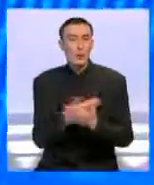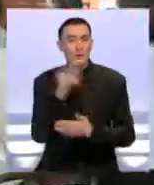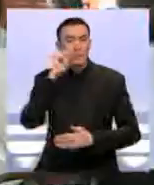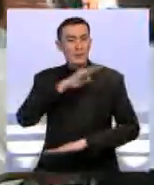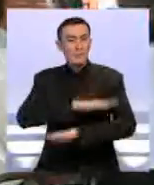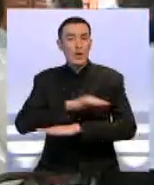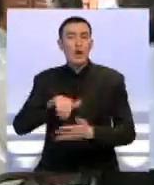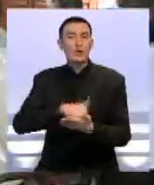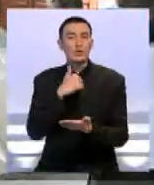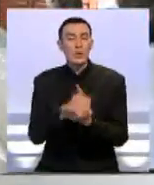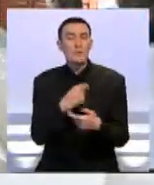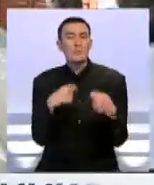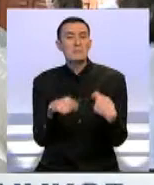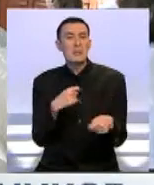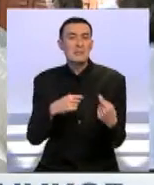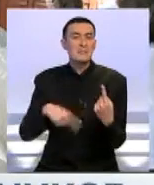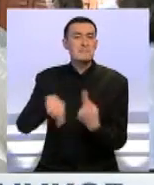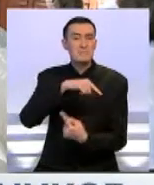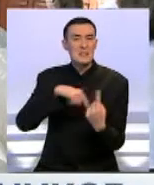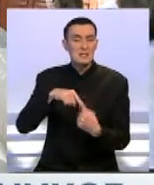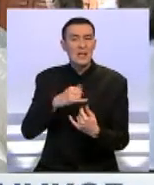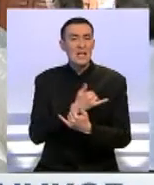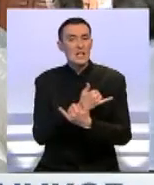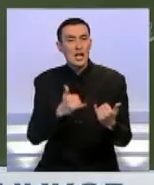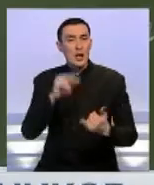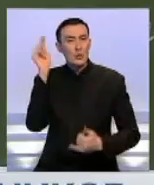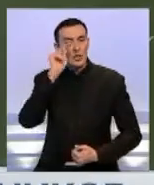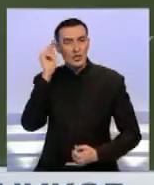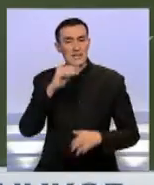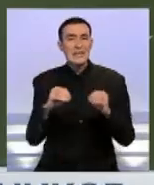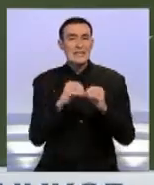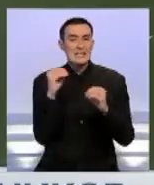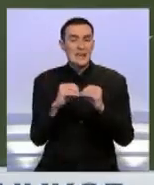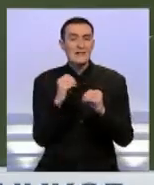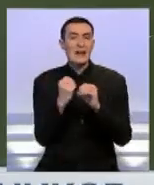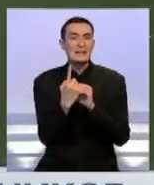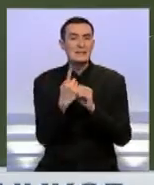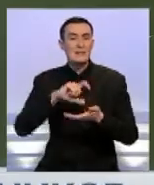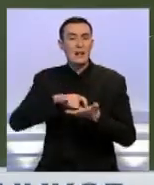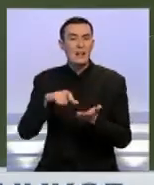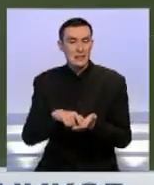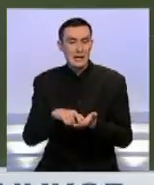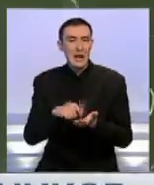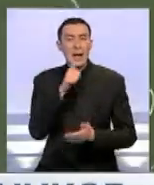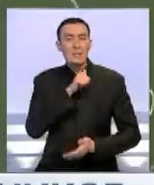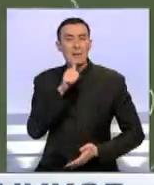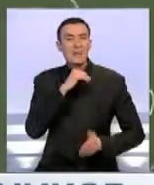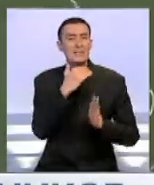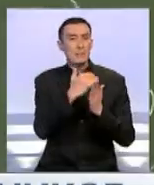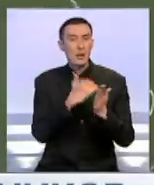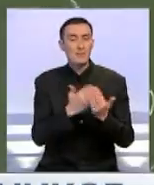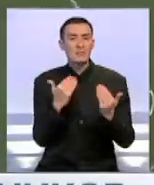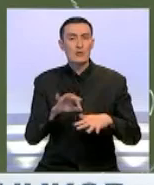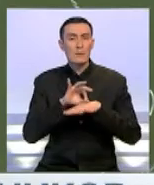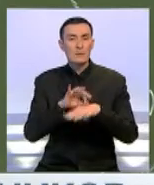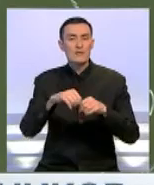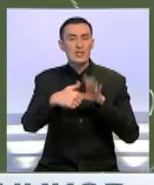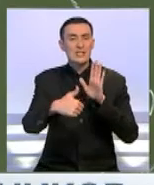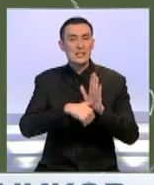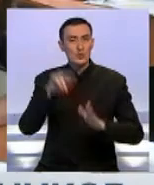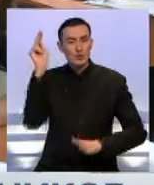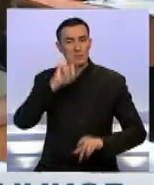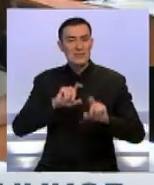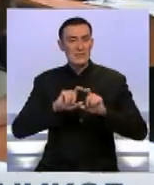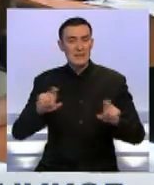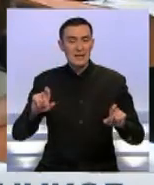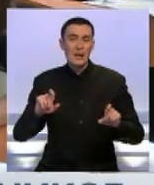предмет – основы предпринимательства и бизнеса для учащихся 10-11 классов. Апробация программы сегодня ведется в 16 учебных